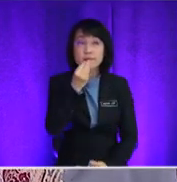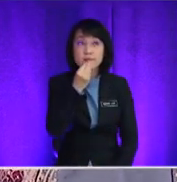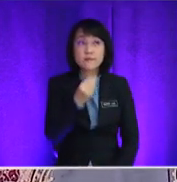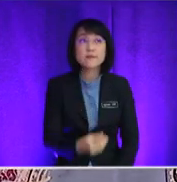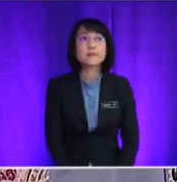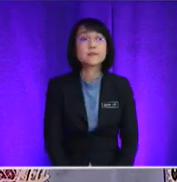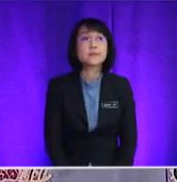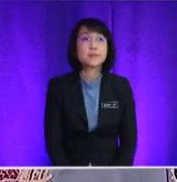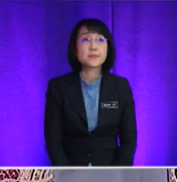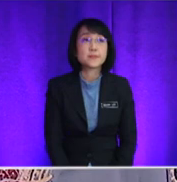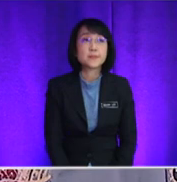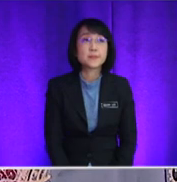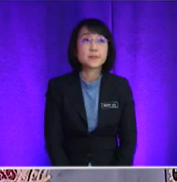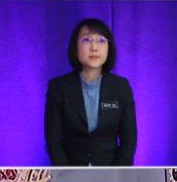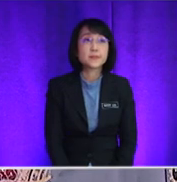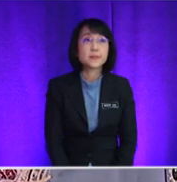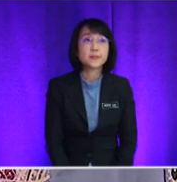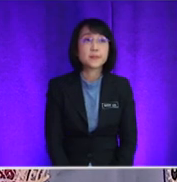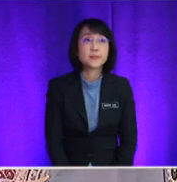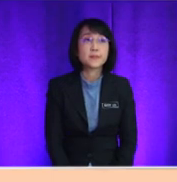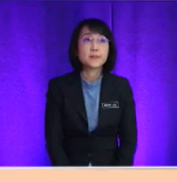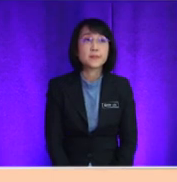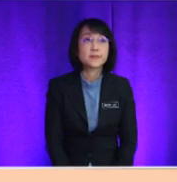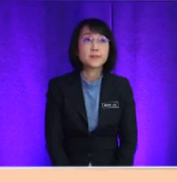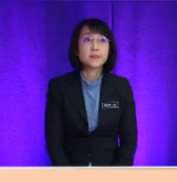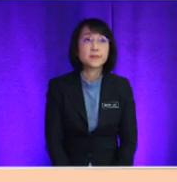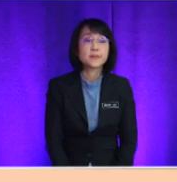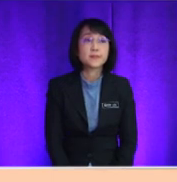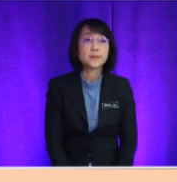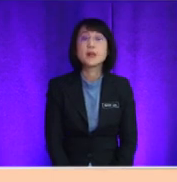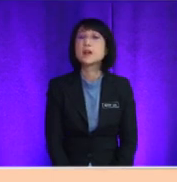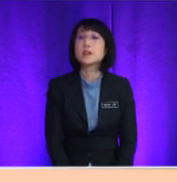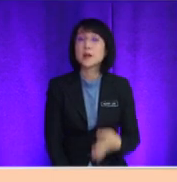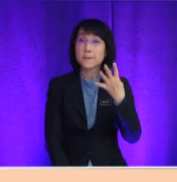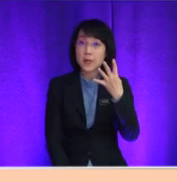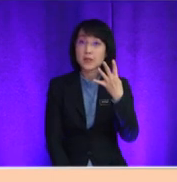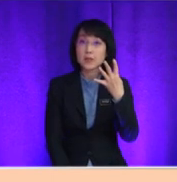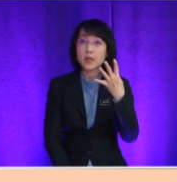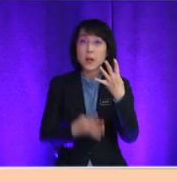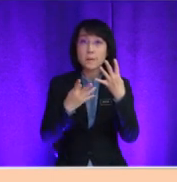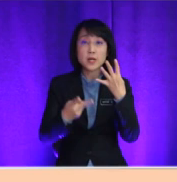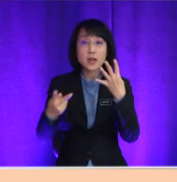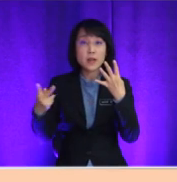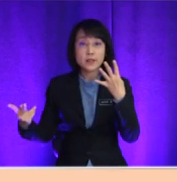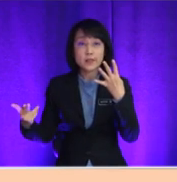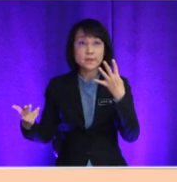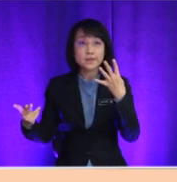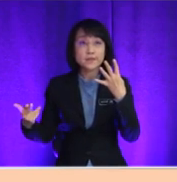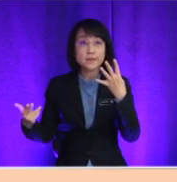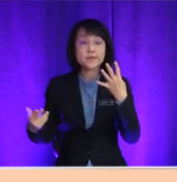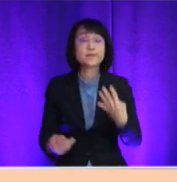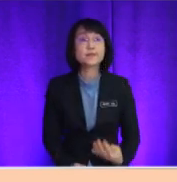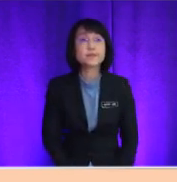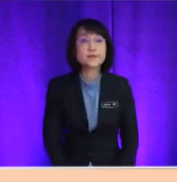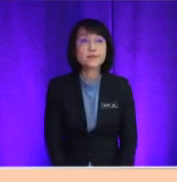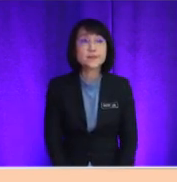penyedia makanan Oke kalau kita lihat di sebelah sini ada empat hal yang perlu diambil oleh mereka-mereka ini